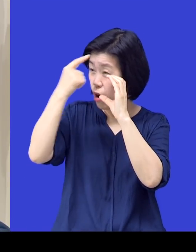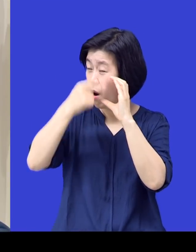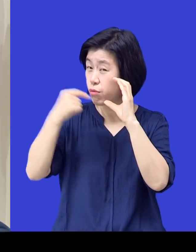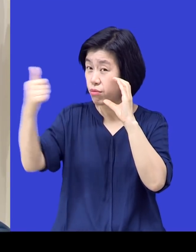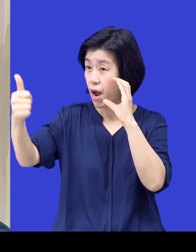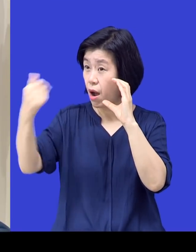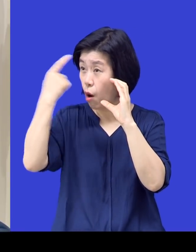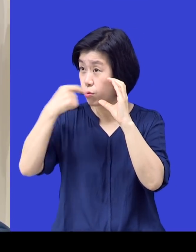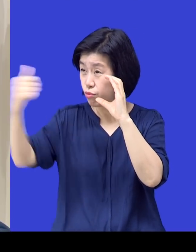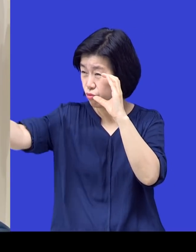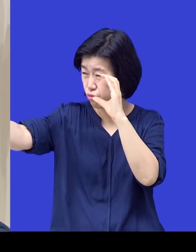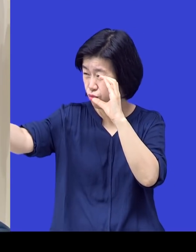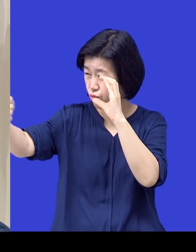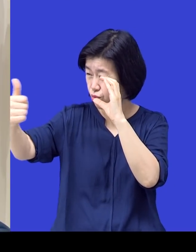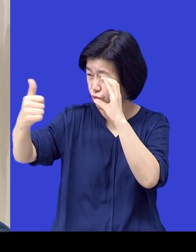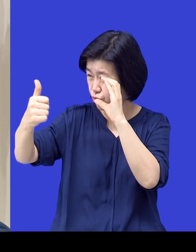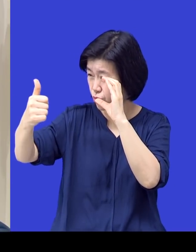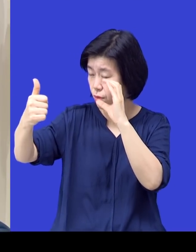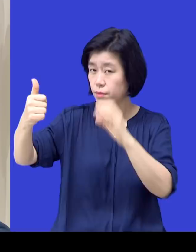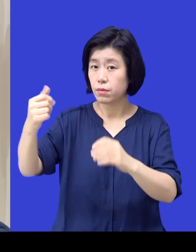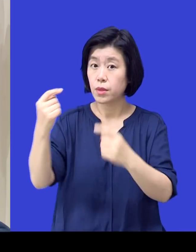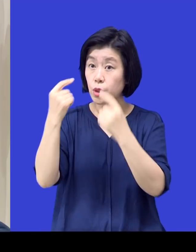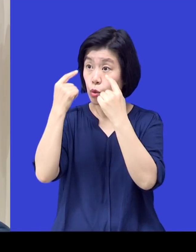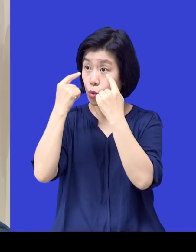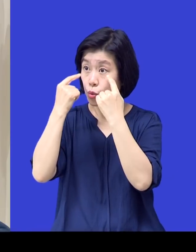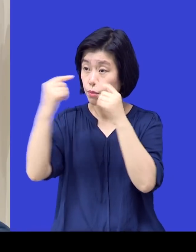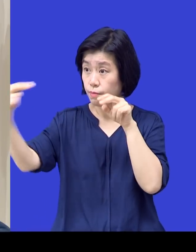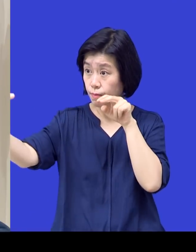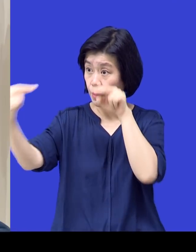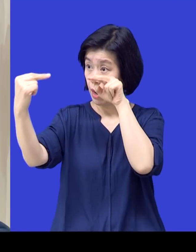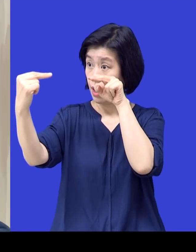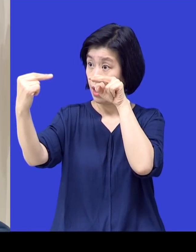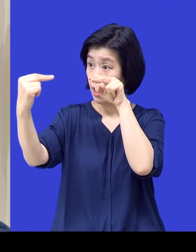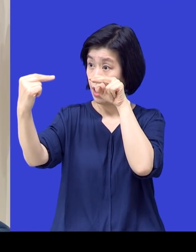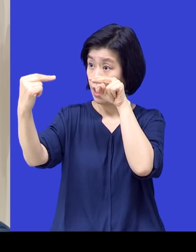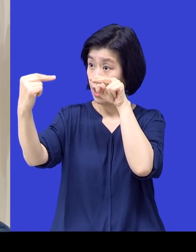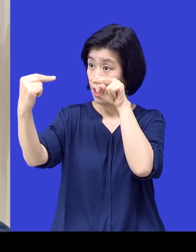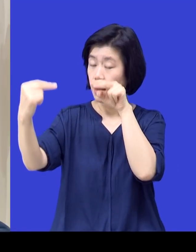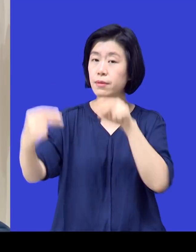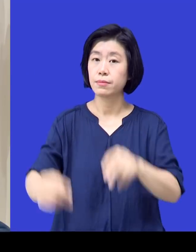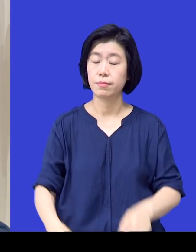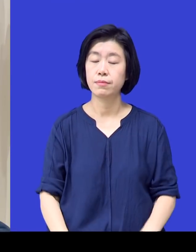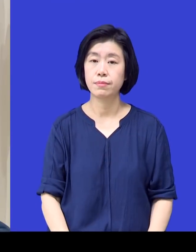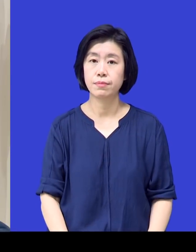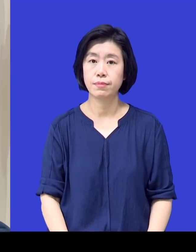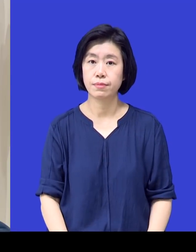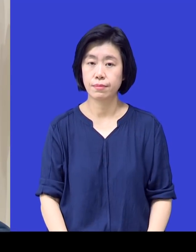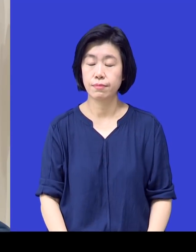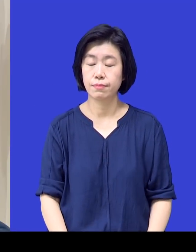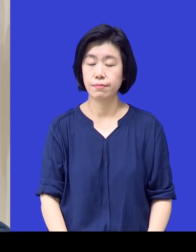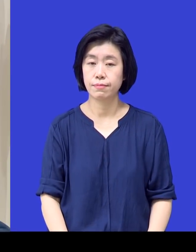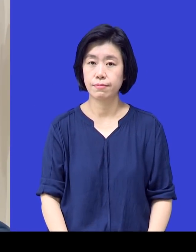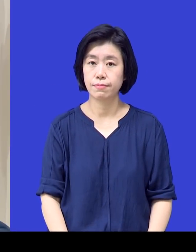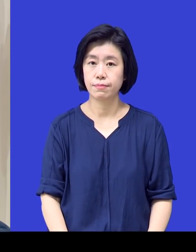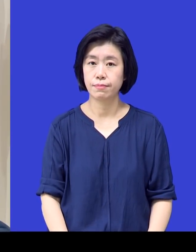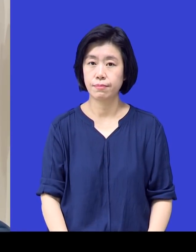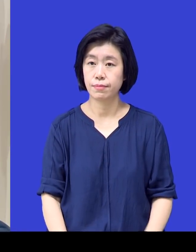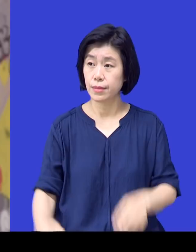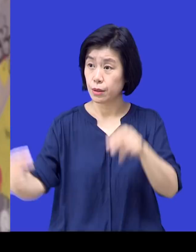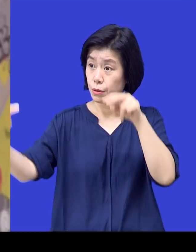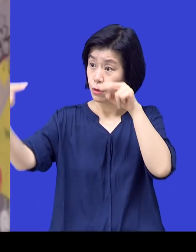쫙 다가오는데 아. 눈이 딱 클로즈업 됐어요. 이 렌즈와 저를 이제 클로즈업